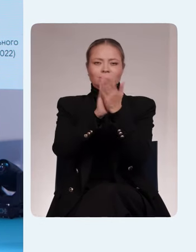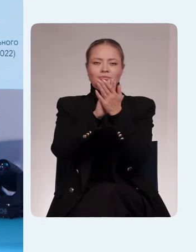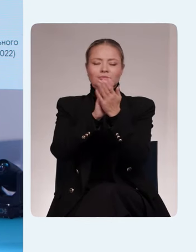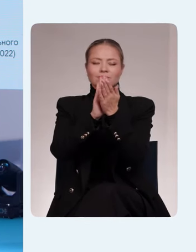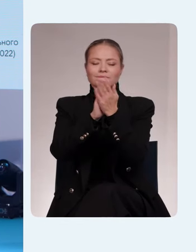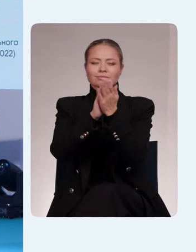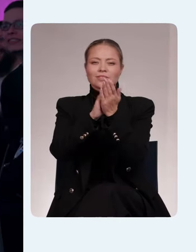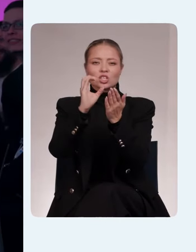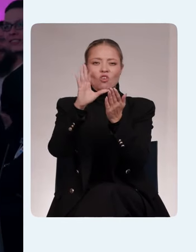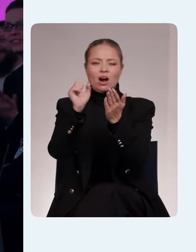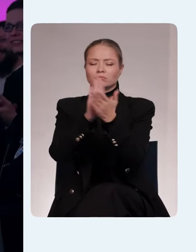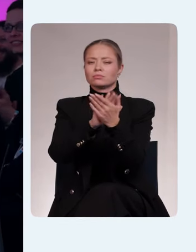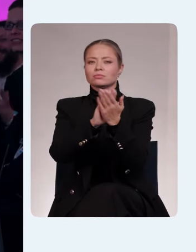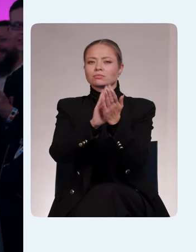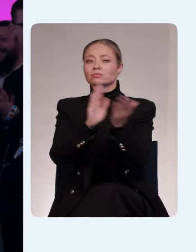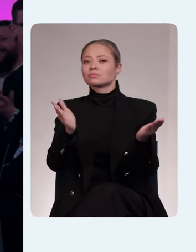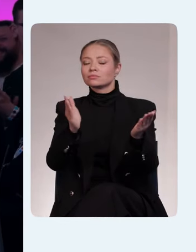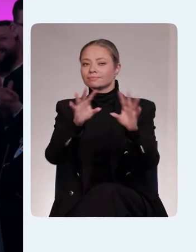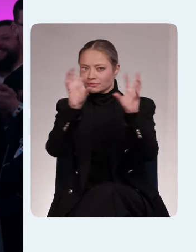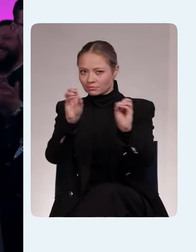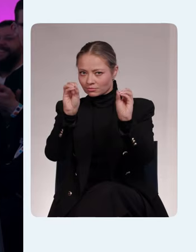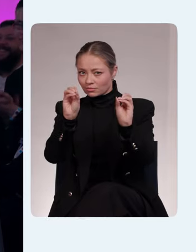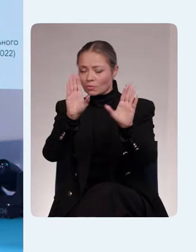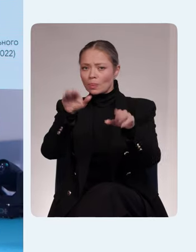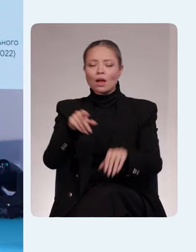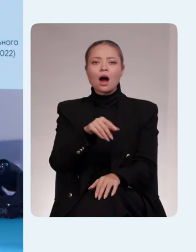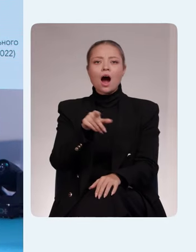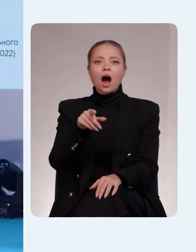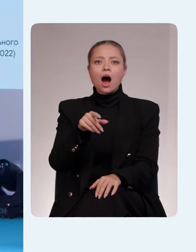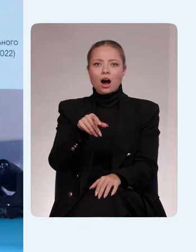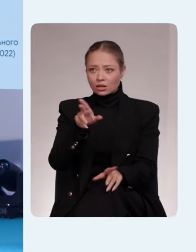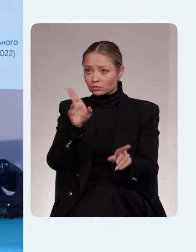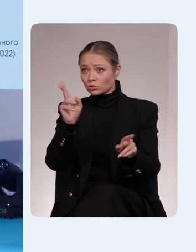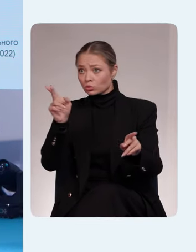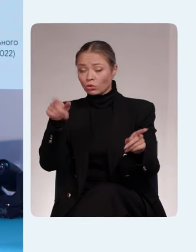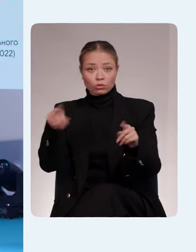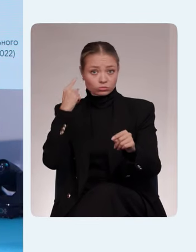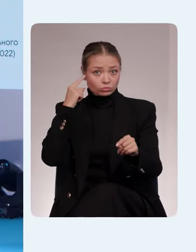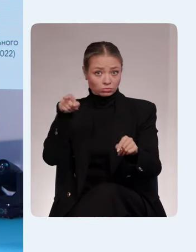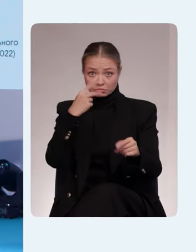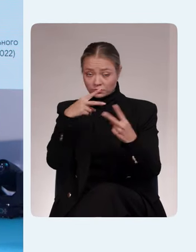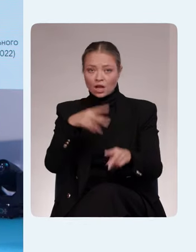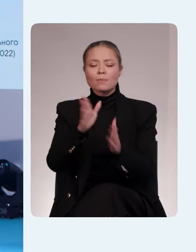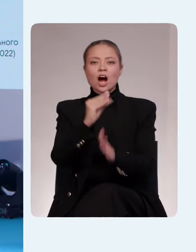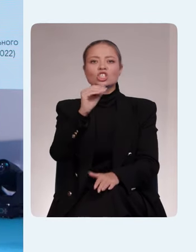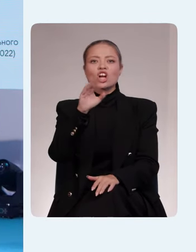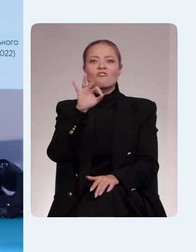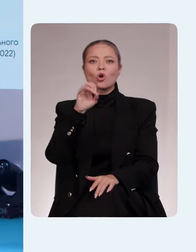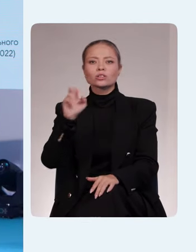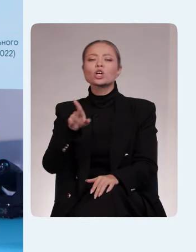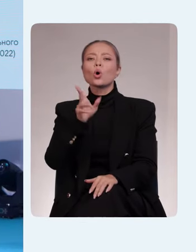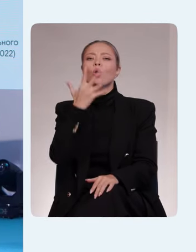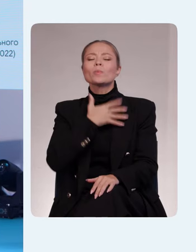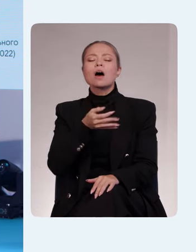класс. Да. Ну, вы бы сказали угу, мы бы все поняли, да? Угу. А похлопайте жаворонки.